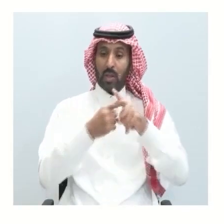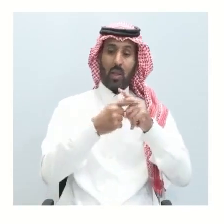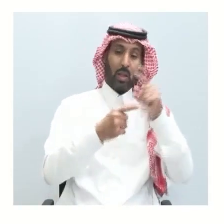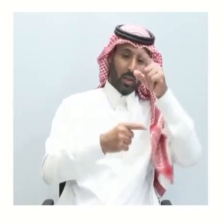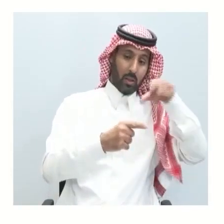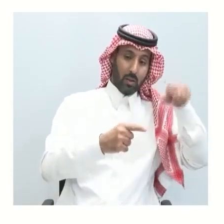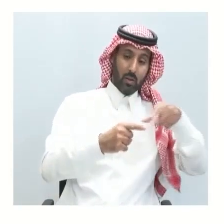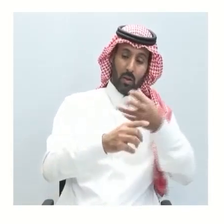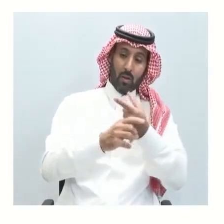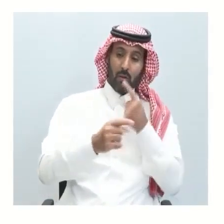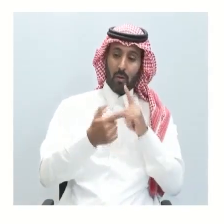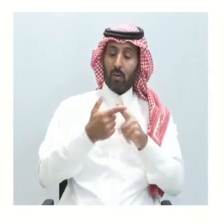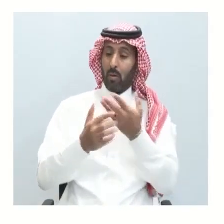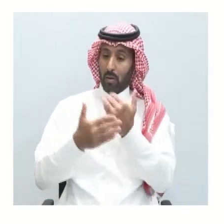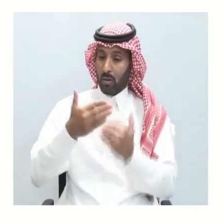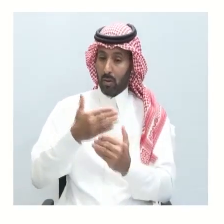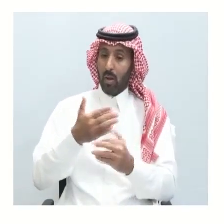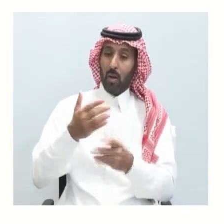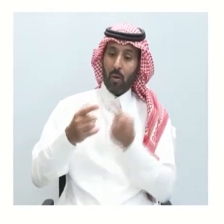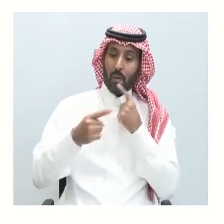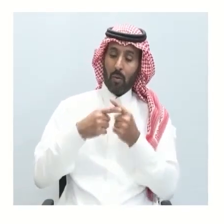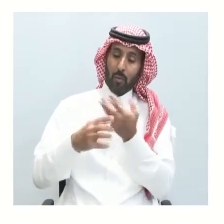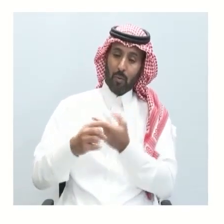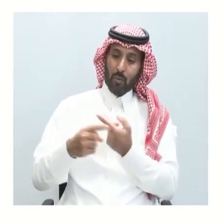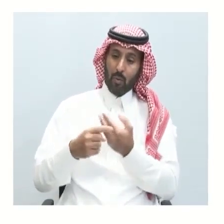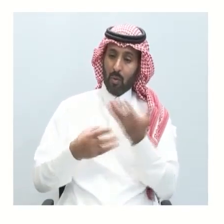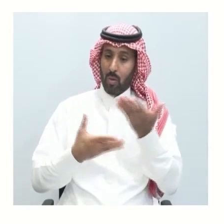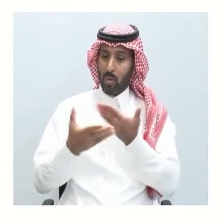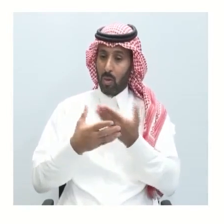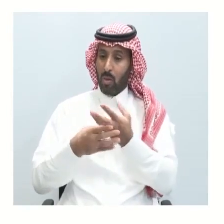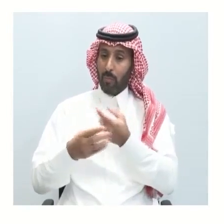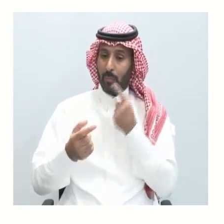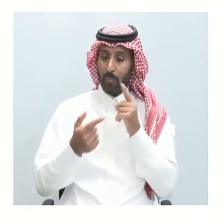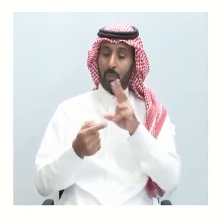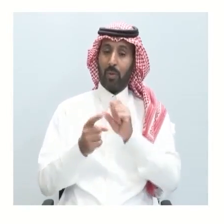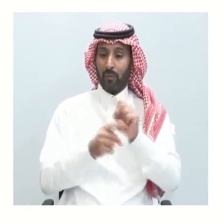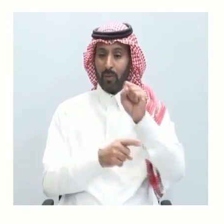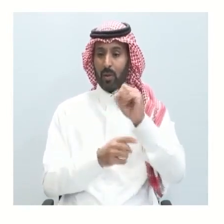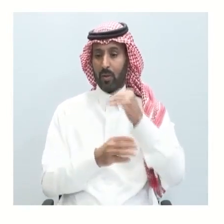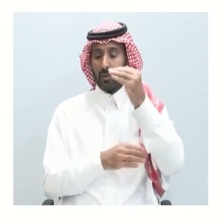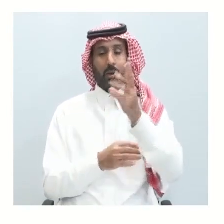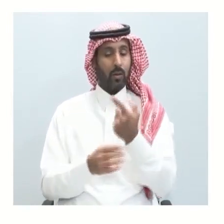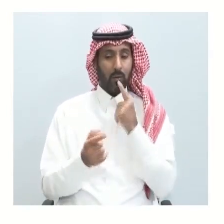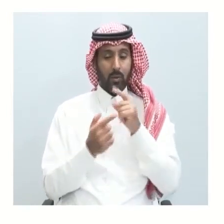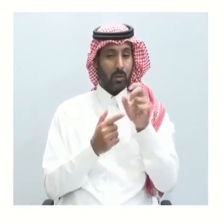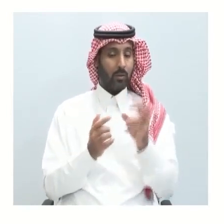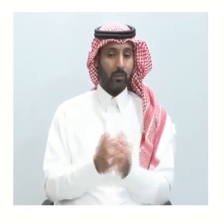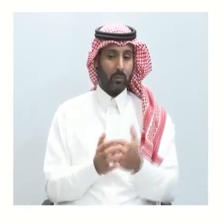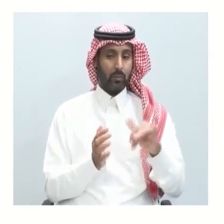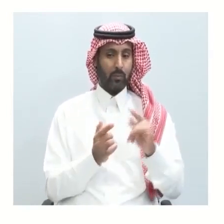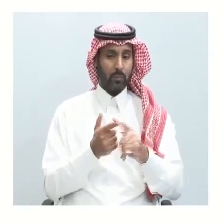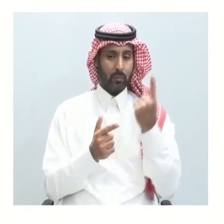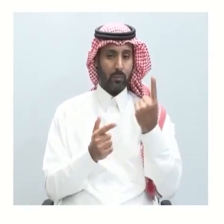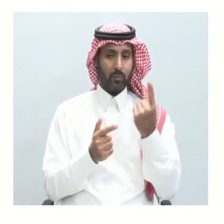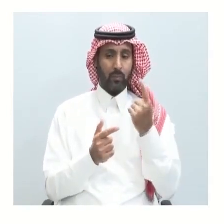المواد الناتجة على حاصل ضرب تركيز المواد المتفاعلة مرفوعة للأسس. كيف ستكون الطريقة؟